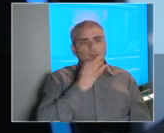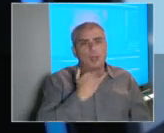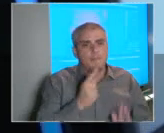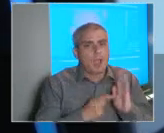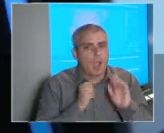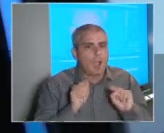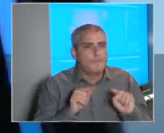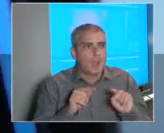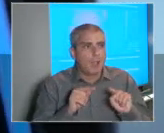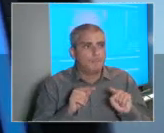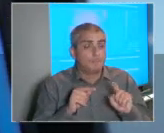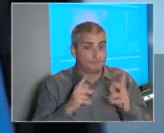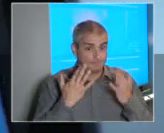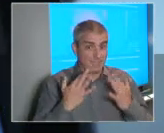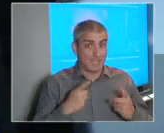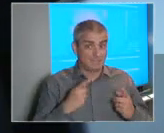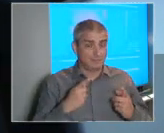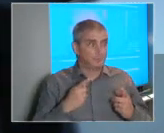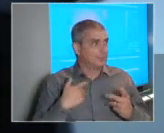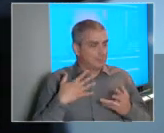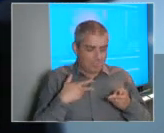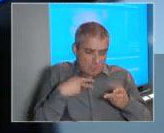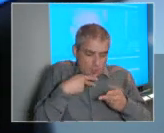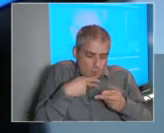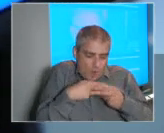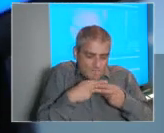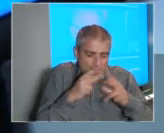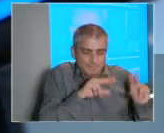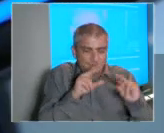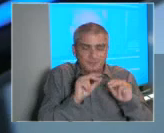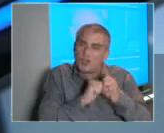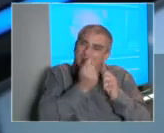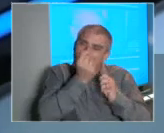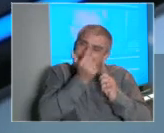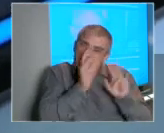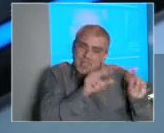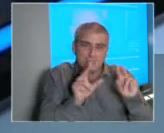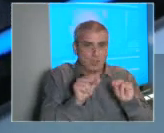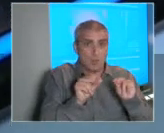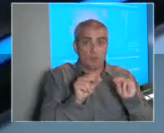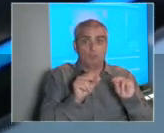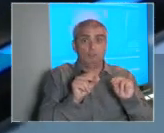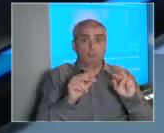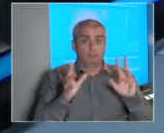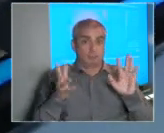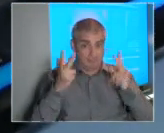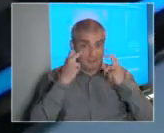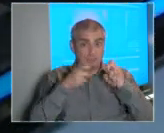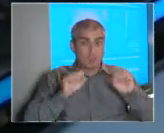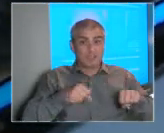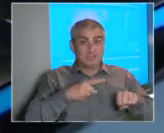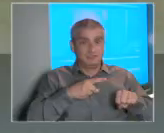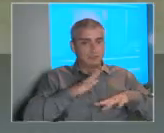הפעם, כאשר נהיה קרובים לטייקו, או ספק טייקו, האם צפוי